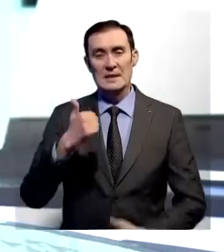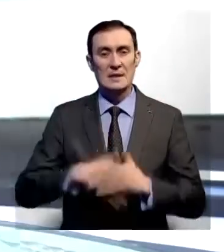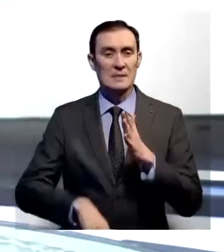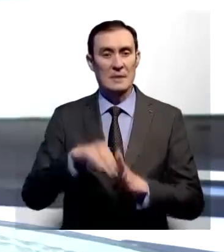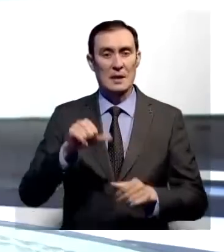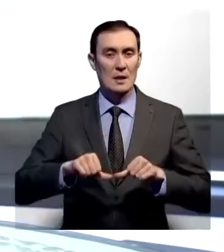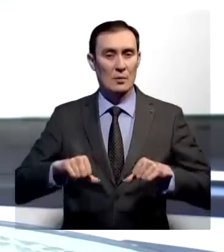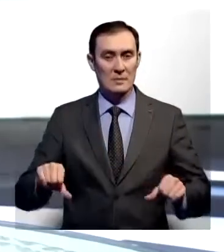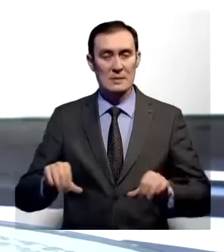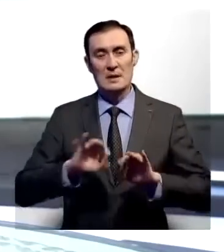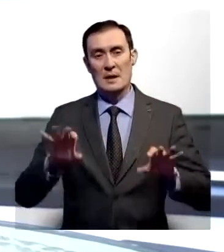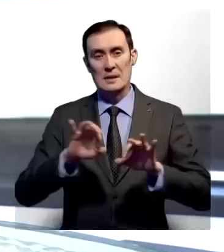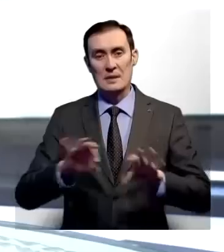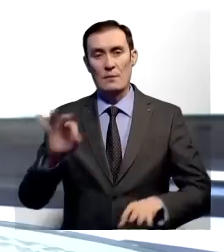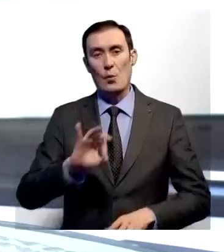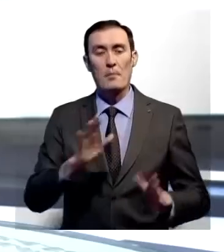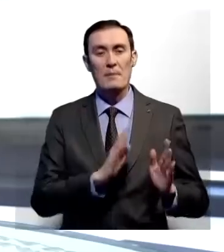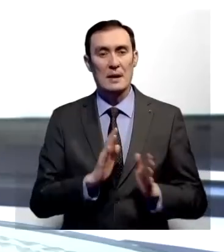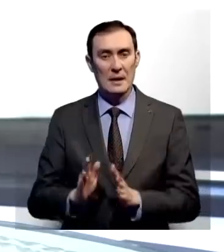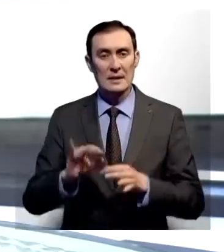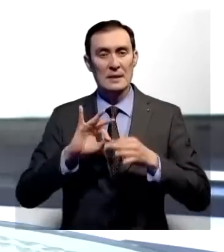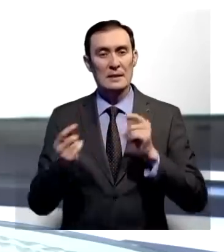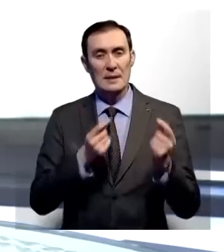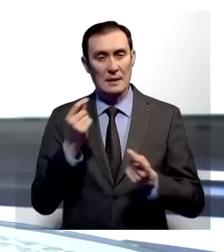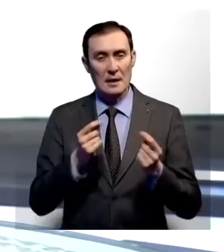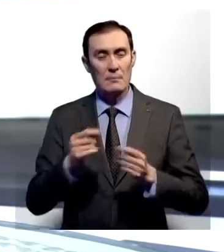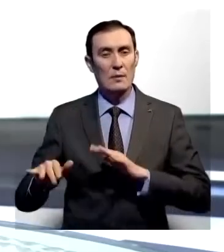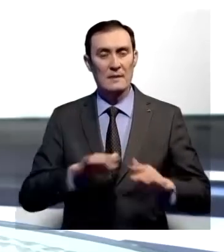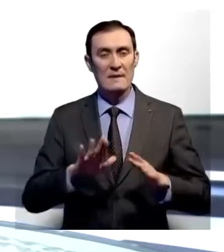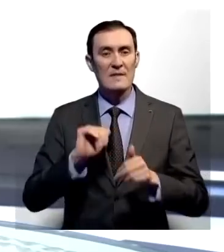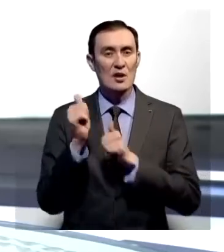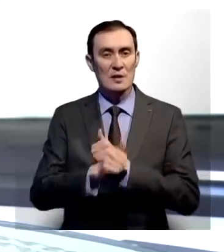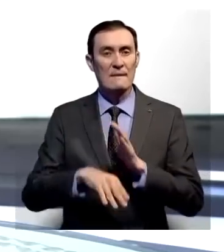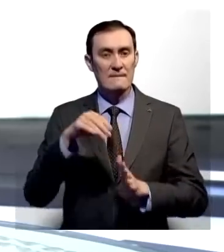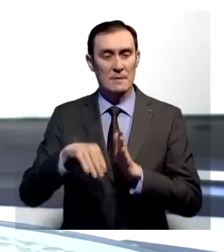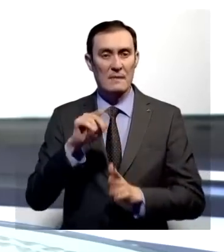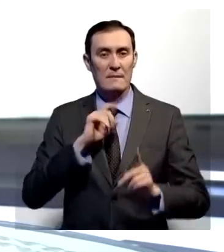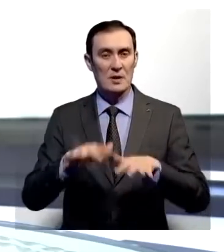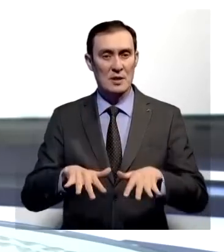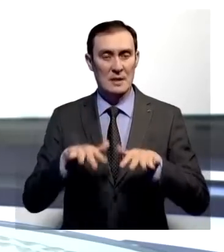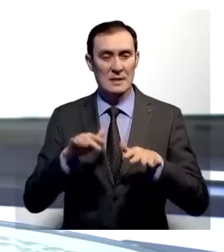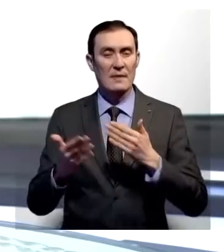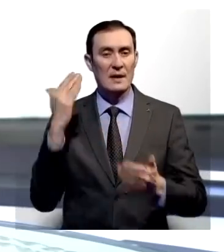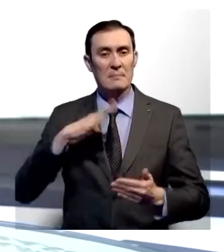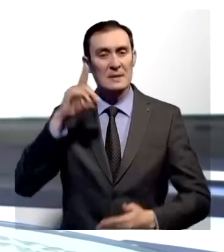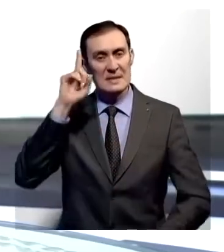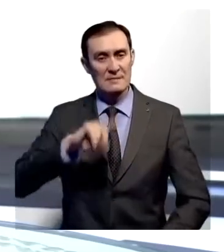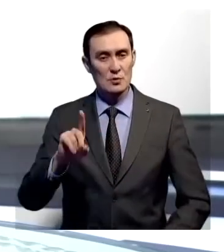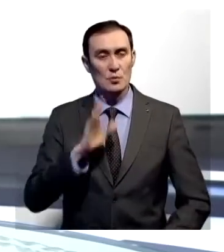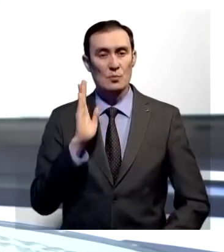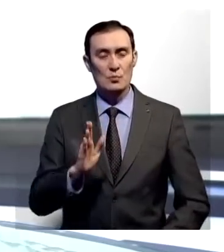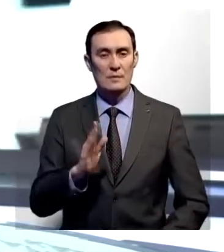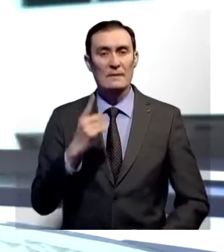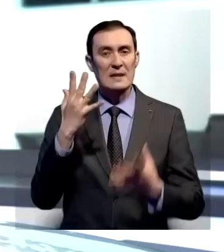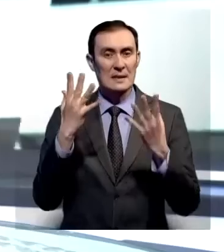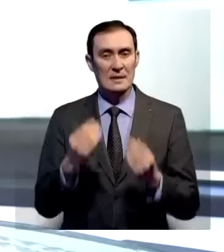Центральная избирательная комиссия рассказали о порядке и деталях проведения внеочередных выборов Мажилиса и Маслихата. И ранее стало известно, что они пройдут